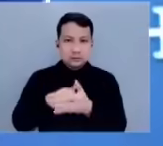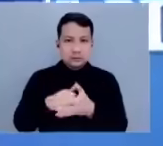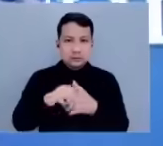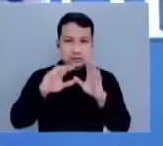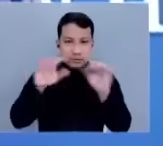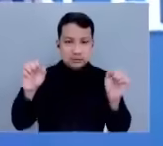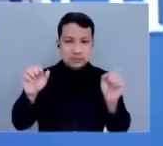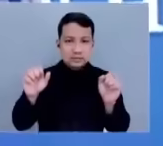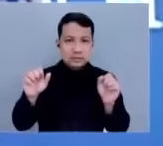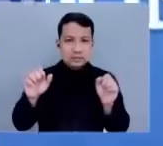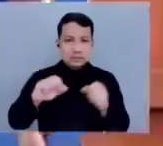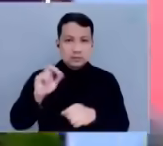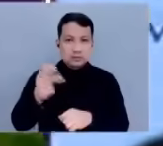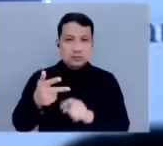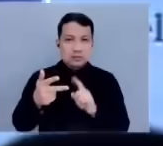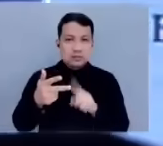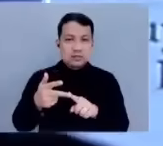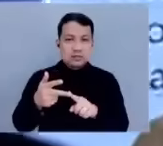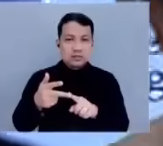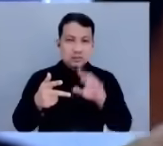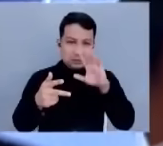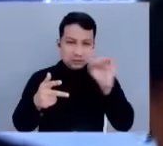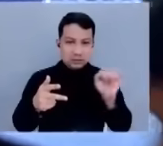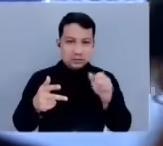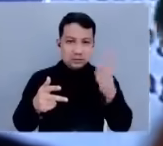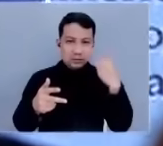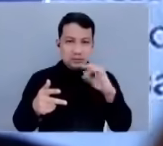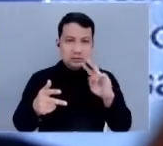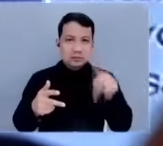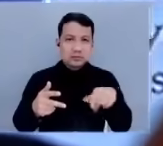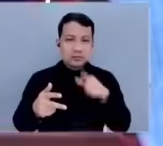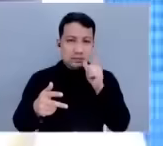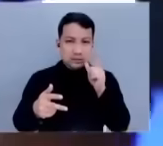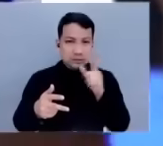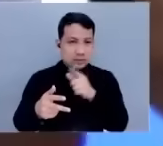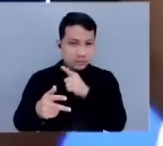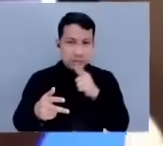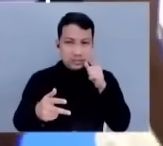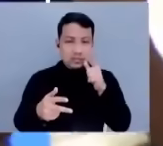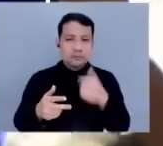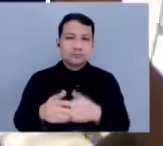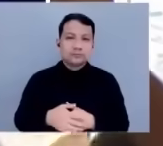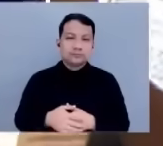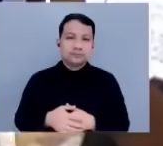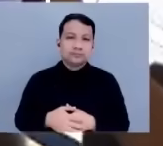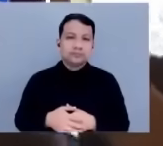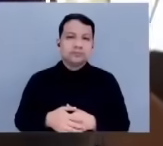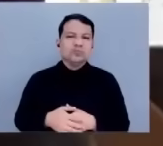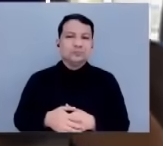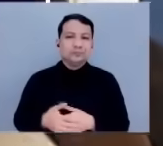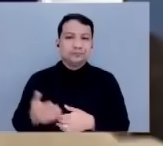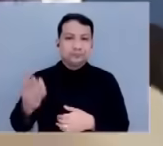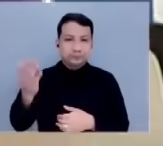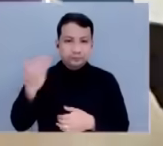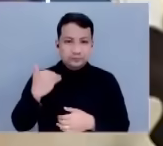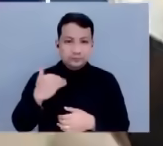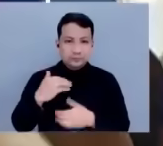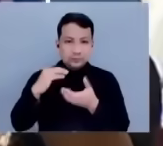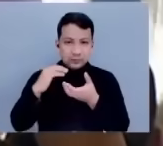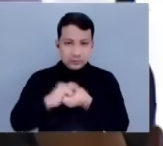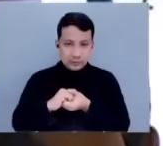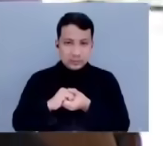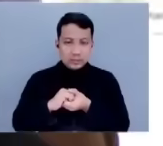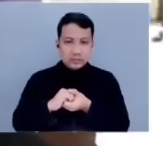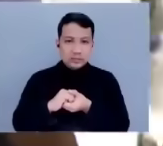pumangatlo lang kina Pangulong Marcos at dating Vice President Lenny Robredo. Kamakailan lang nakipag-alyansa rin ang Partido Federal